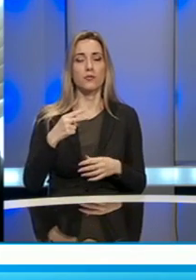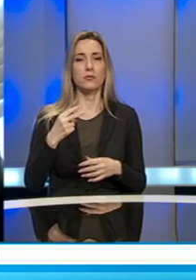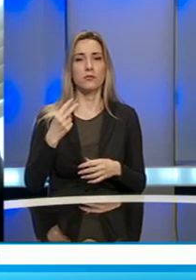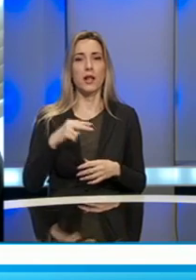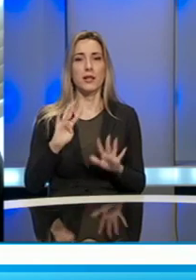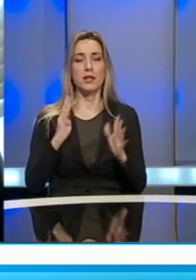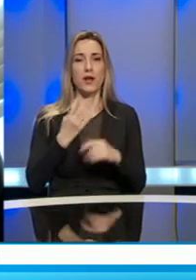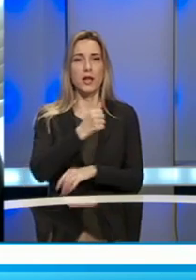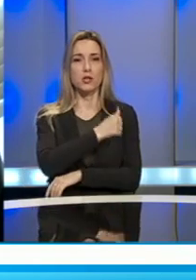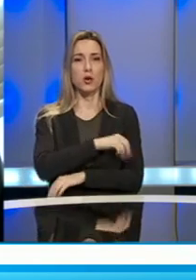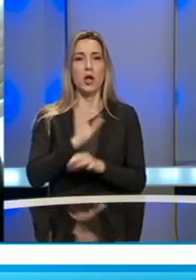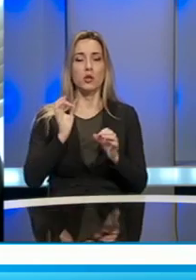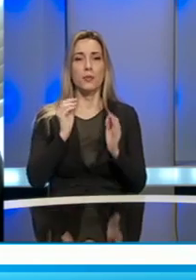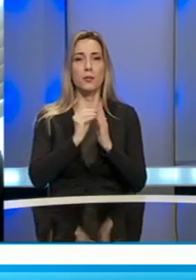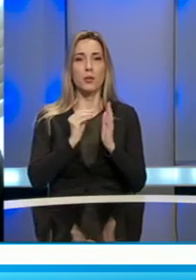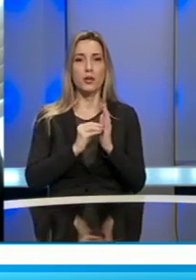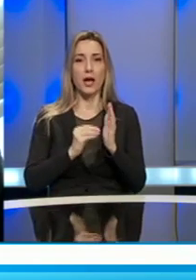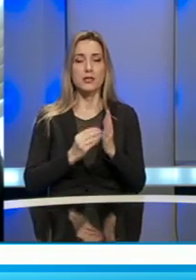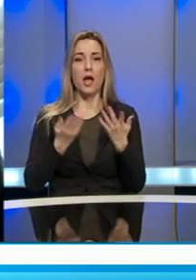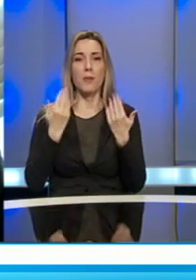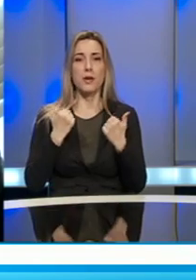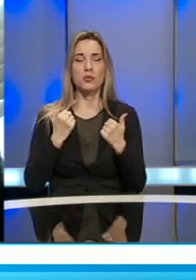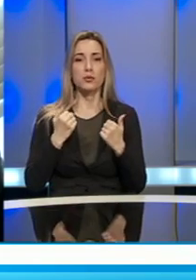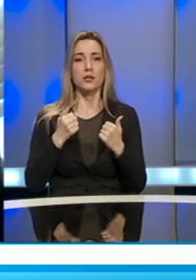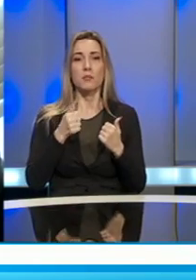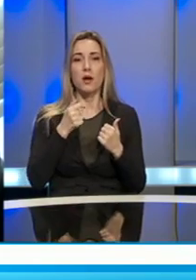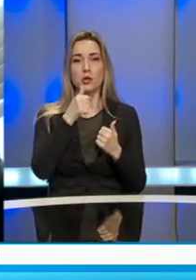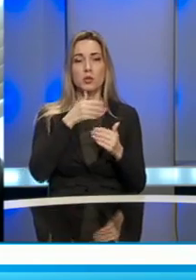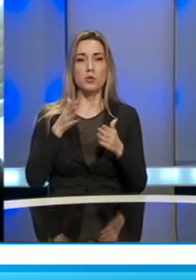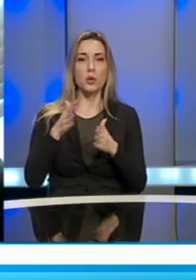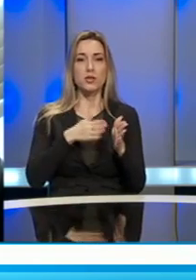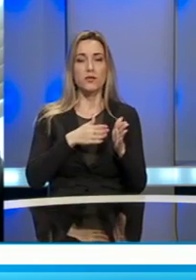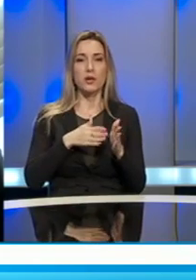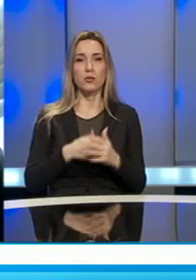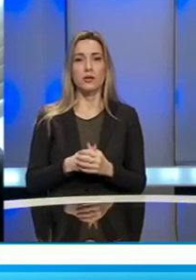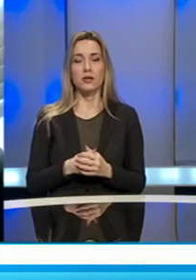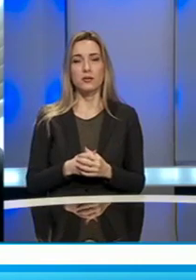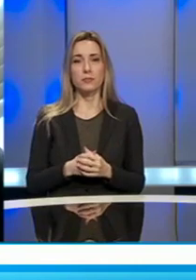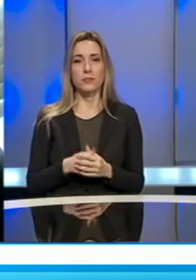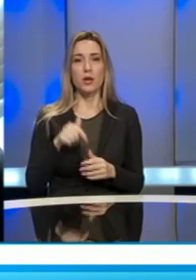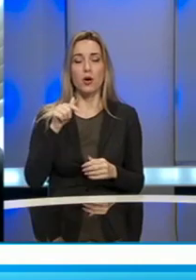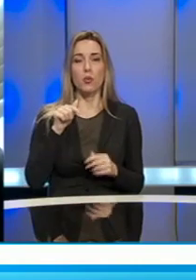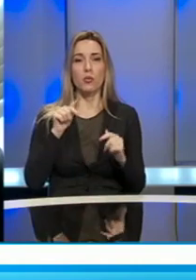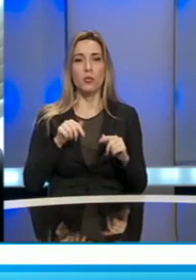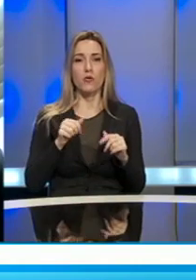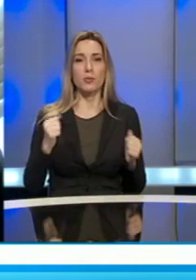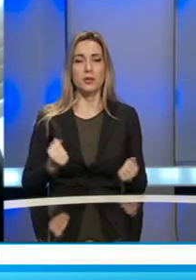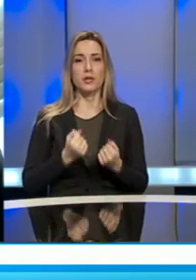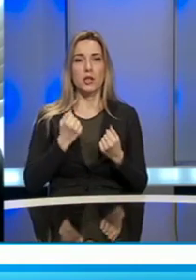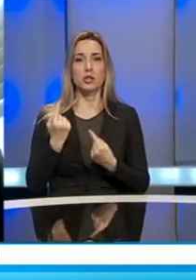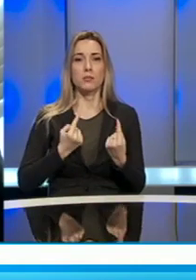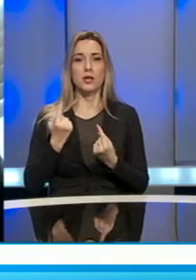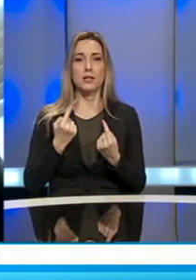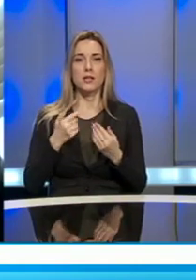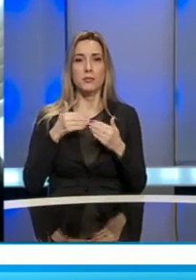godini. Dobri podaci, međutim, ono što ćemo se osvrnuti prije svega u ovim teškim i